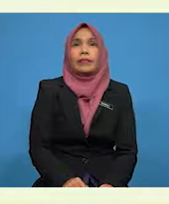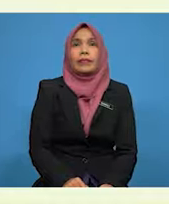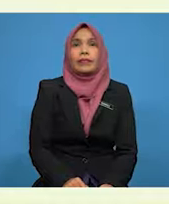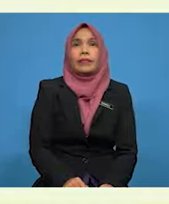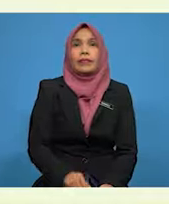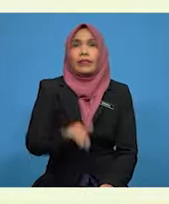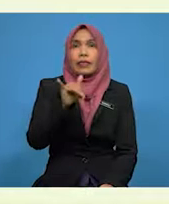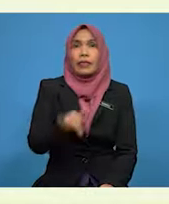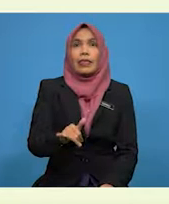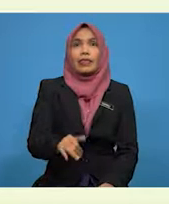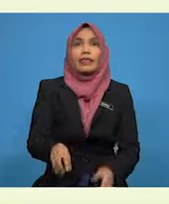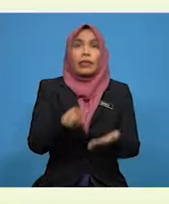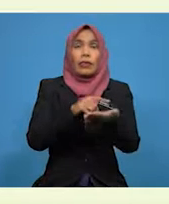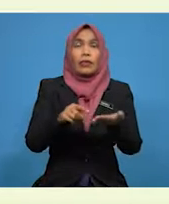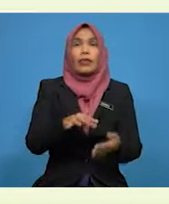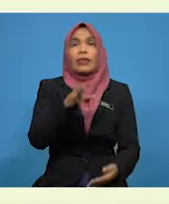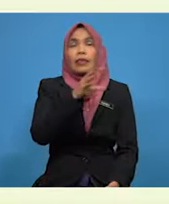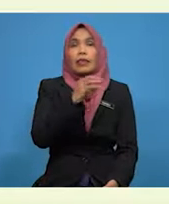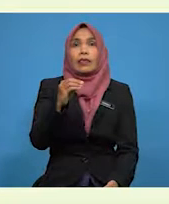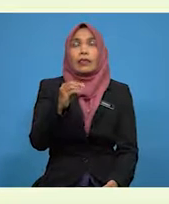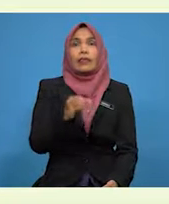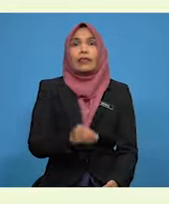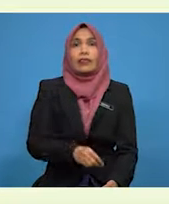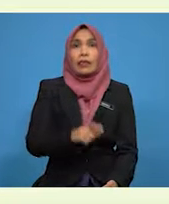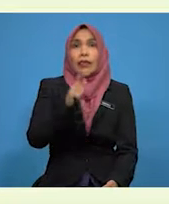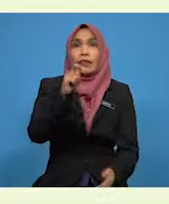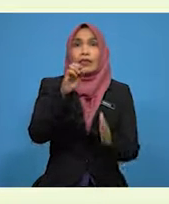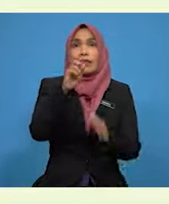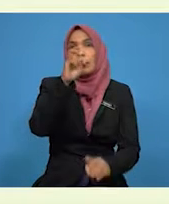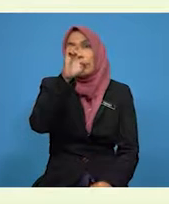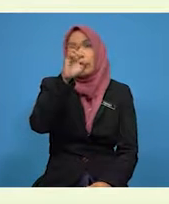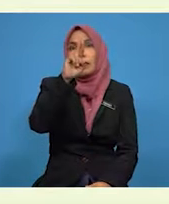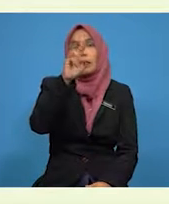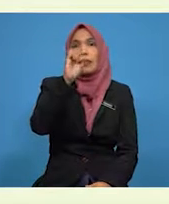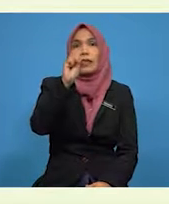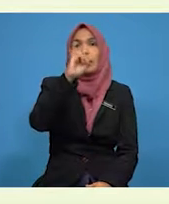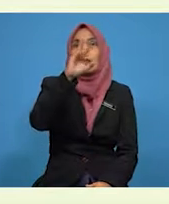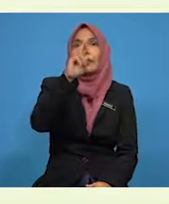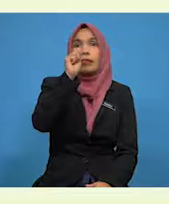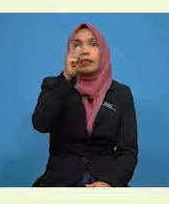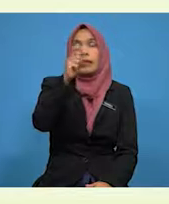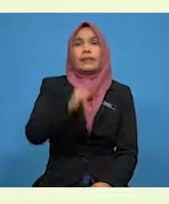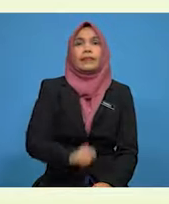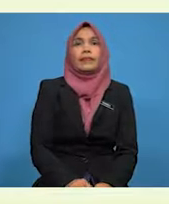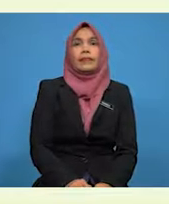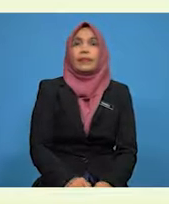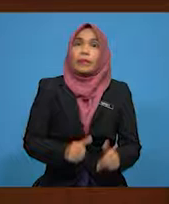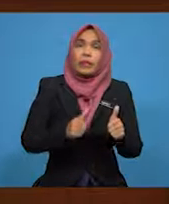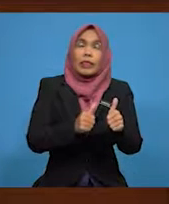syarat-syarat kontrak pekerjaan yang tersurat dan tersirat serta yang melanggar peraturan